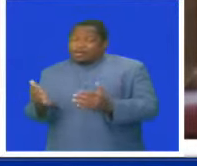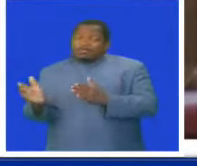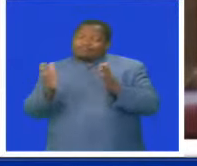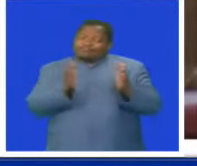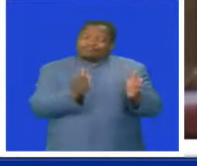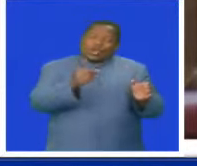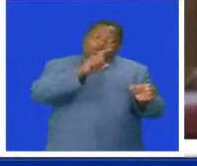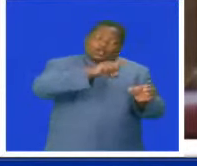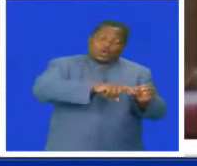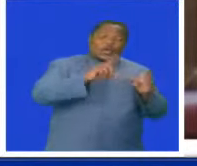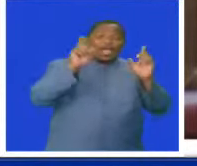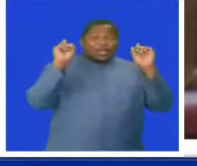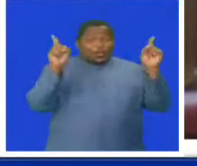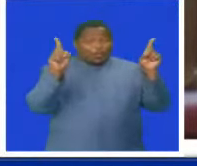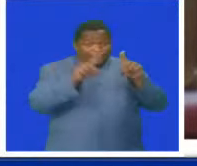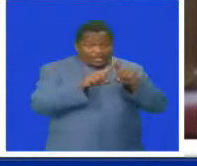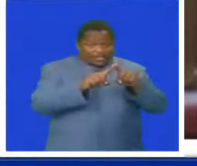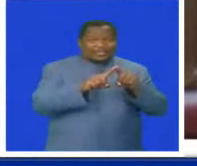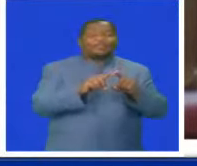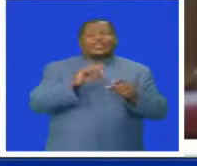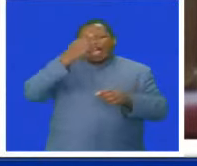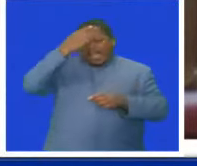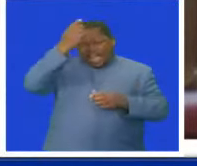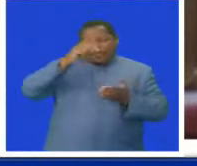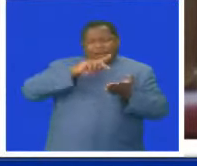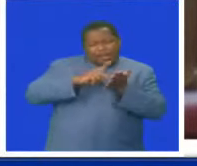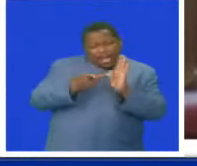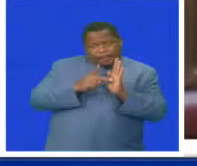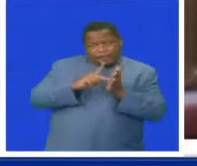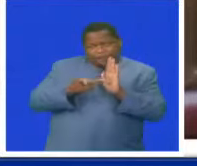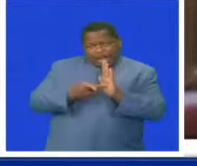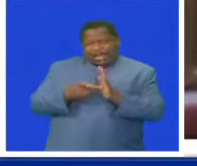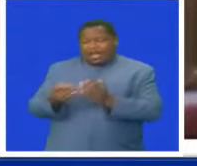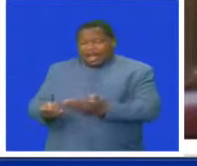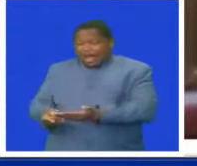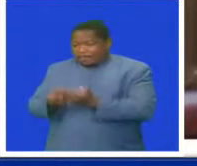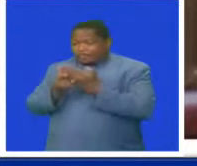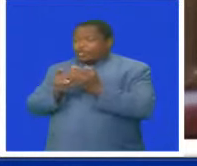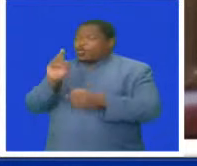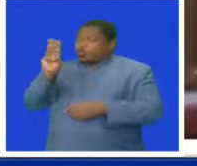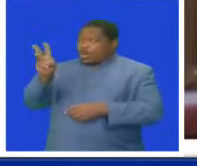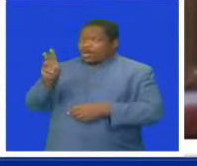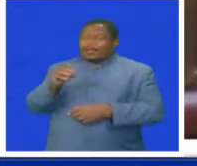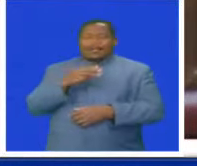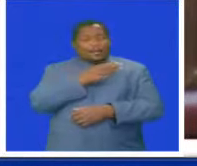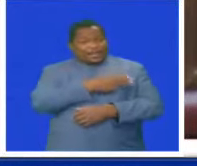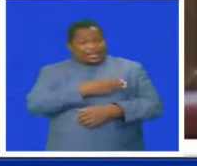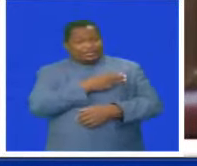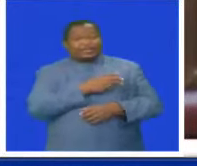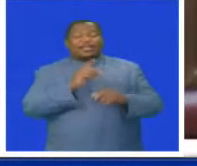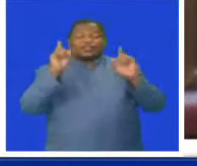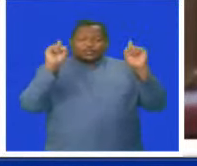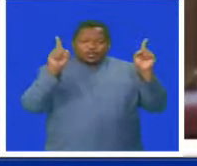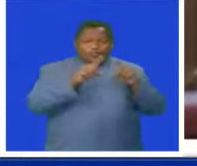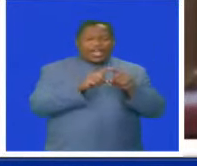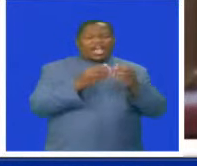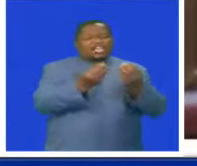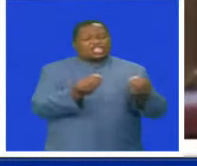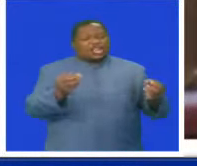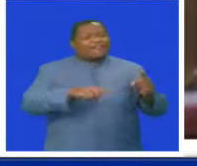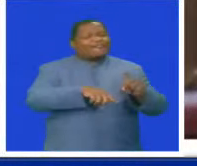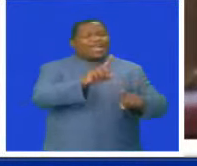the meantime loku sibantwana sekungase bayajikiswa babiselwe emakhaya noma kukhona uhulumende la sakulungisa.